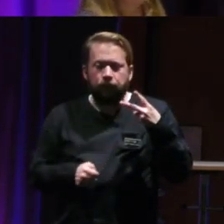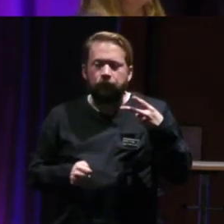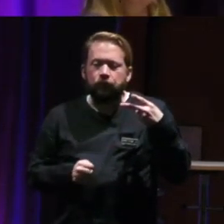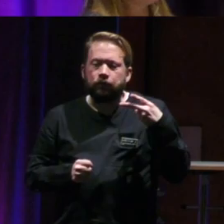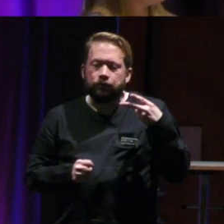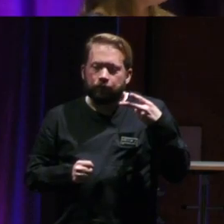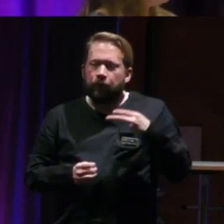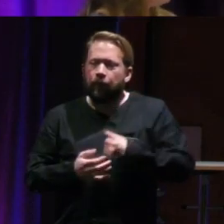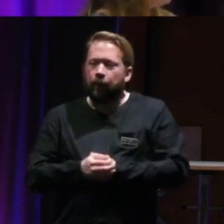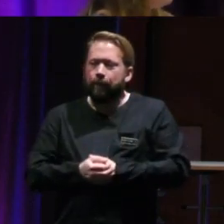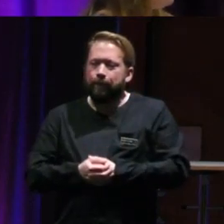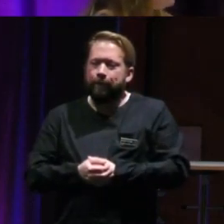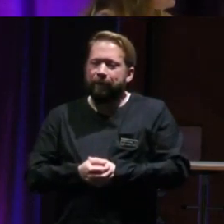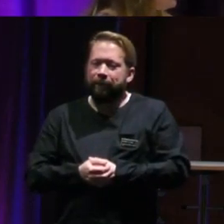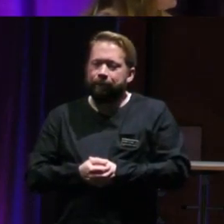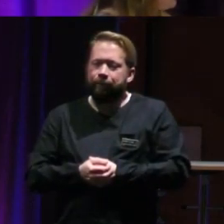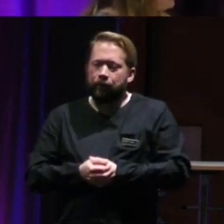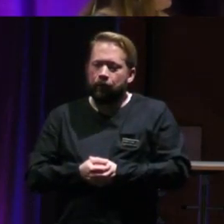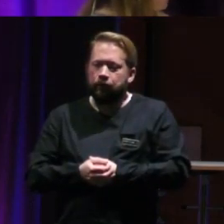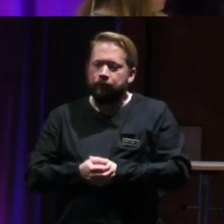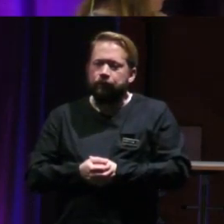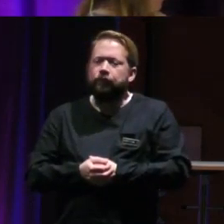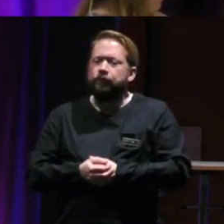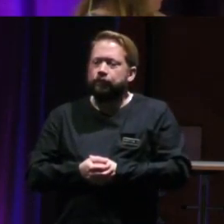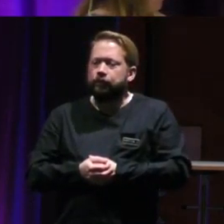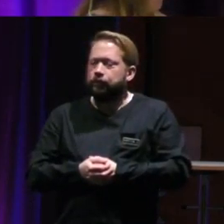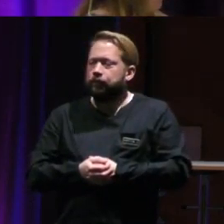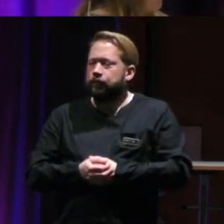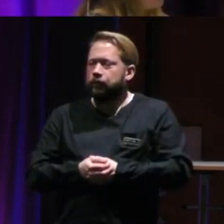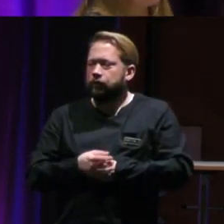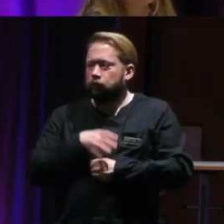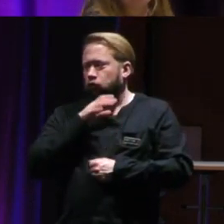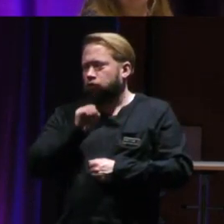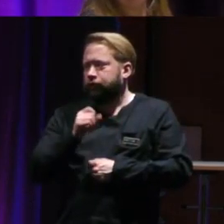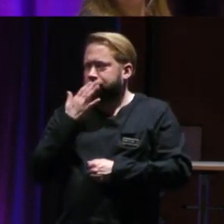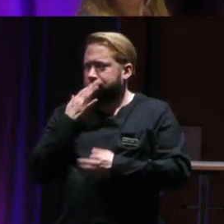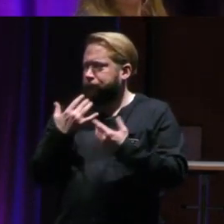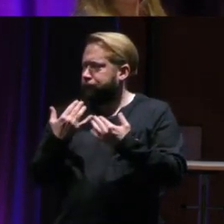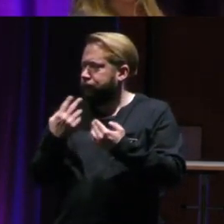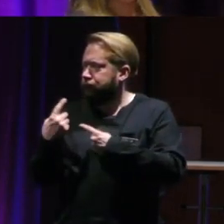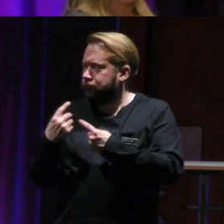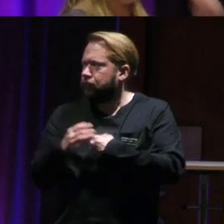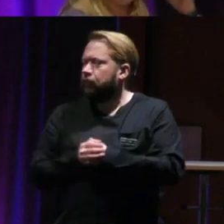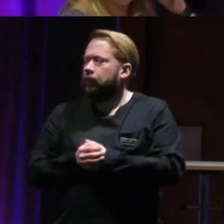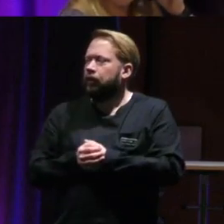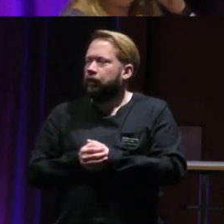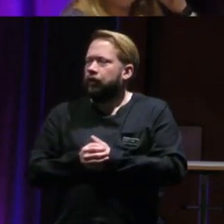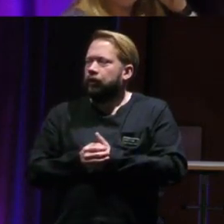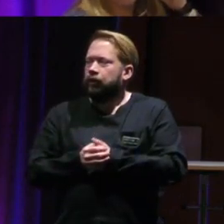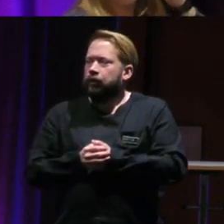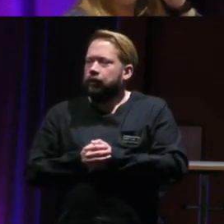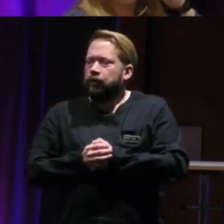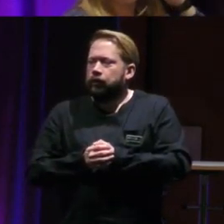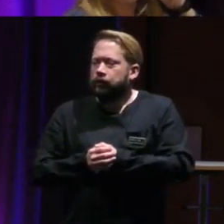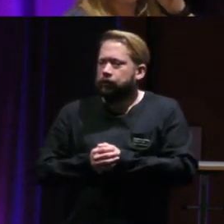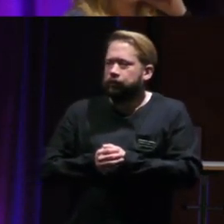Протесты увеличиваются, ну как разрастаются, и до этого про учителей, что теряют работу учителя.